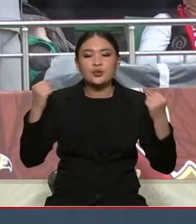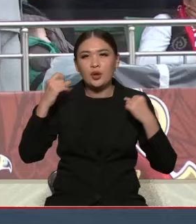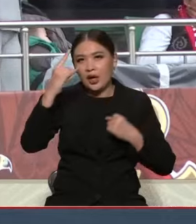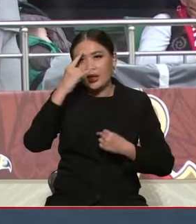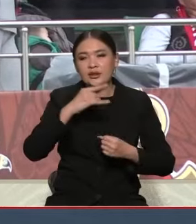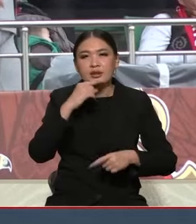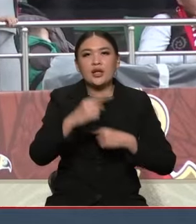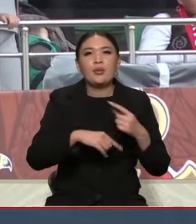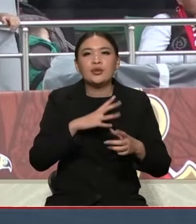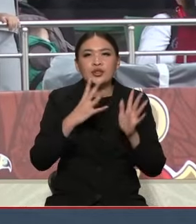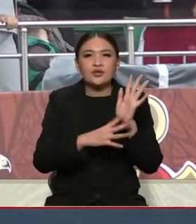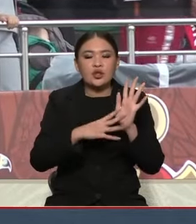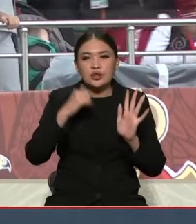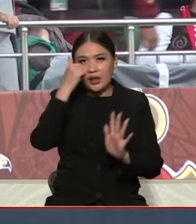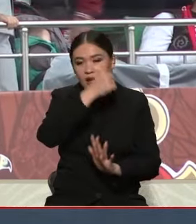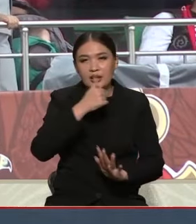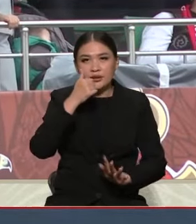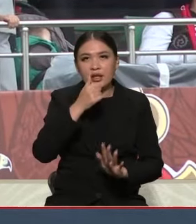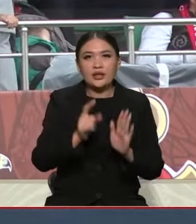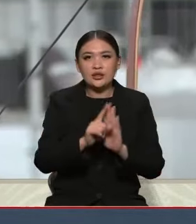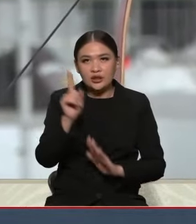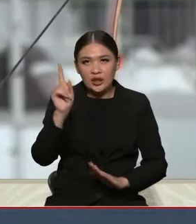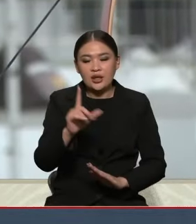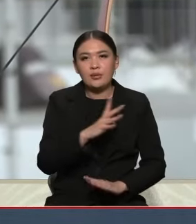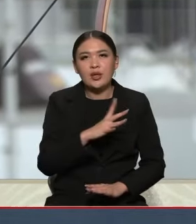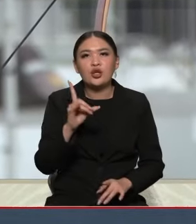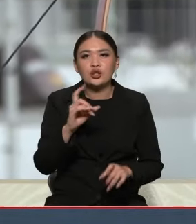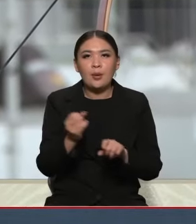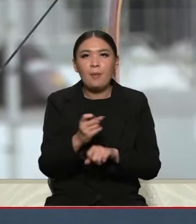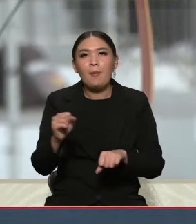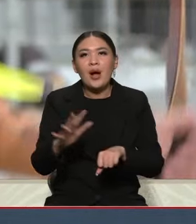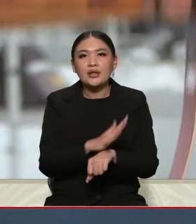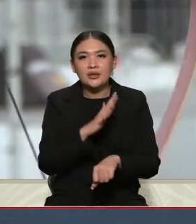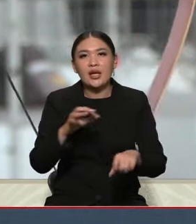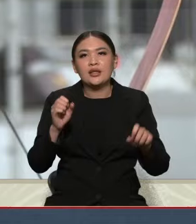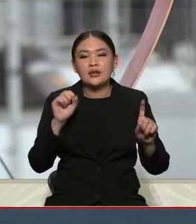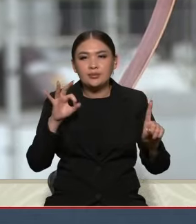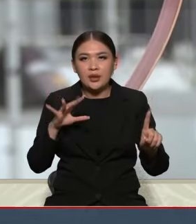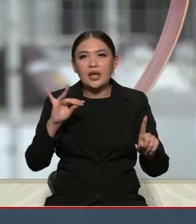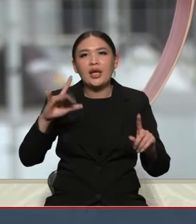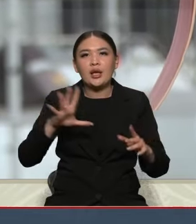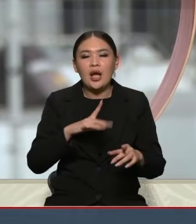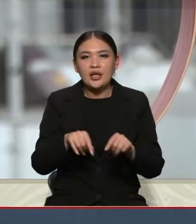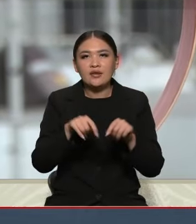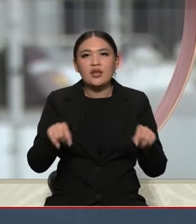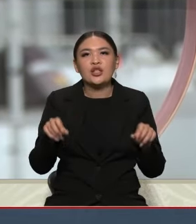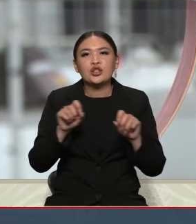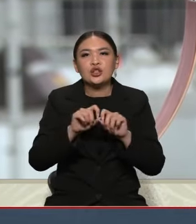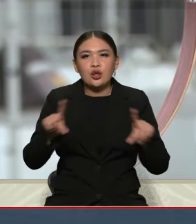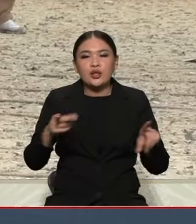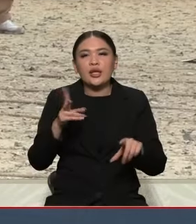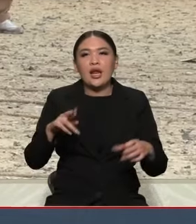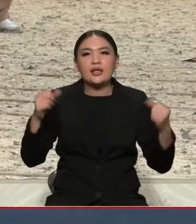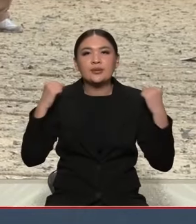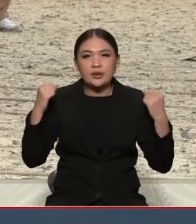начала развиваться в 90-х годах. Именно тогда в стране начали появляться мастера стрельбы и открываться первые школы для спортсменов. А